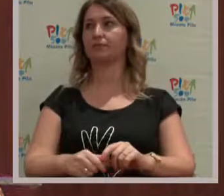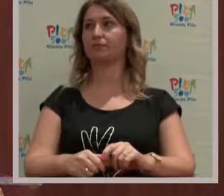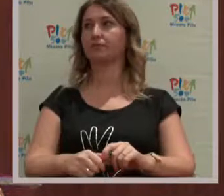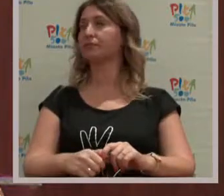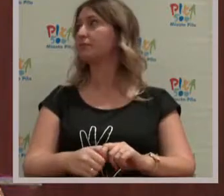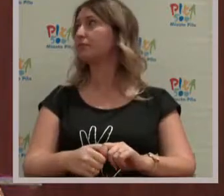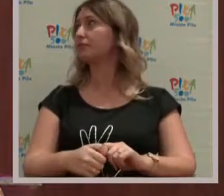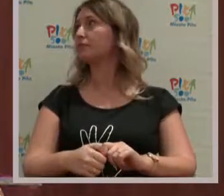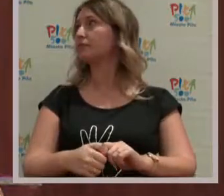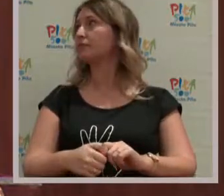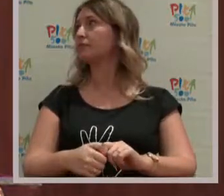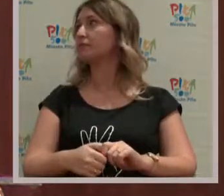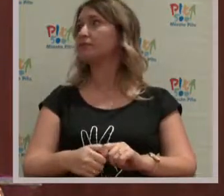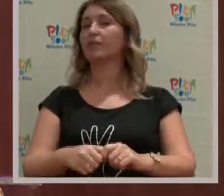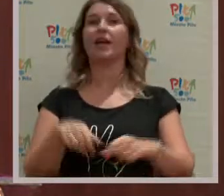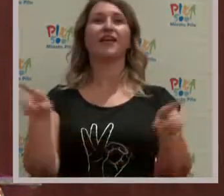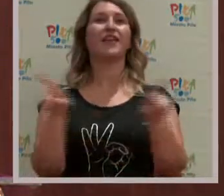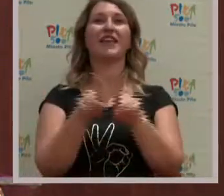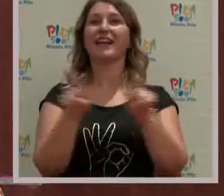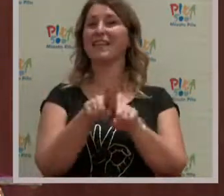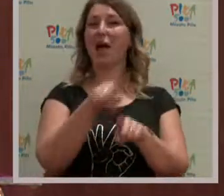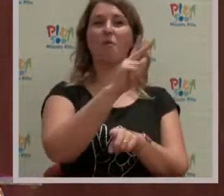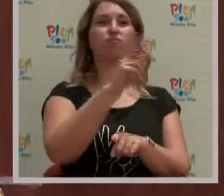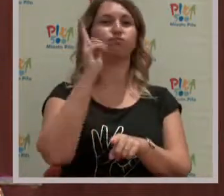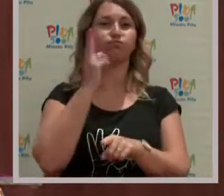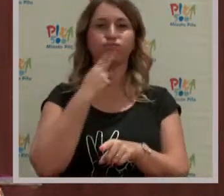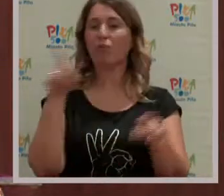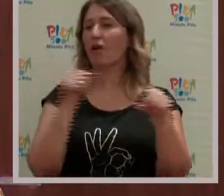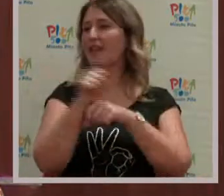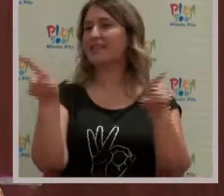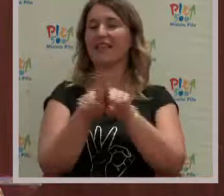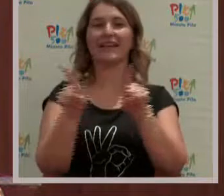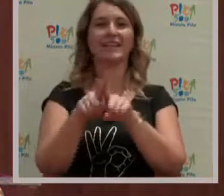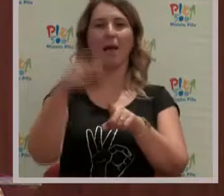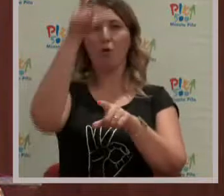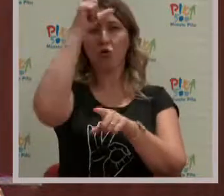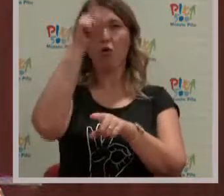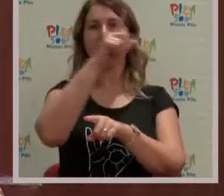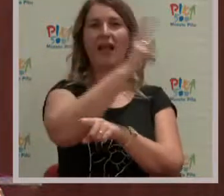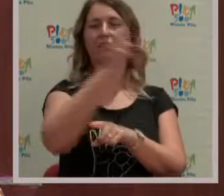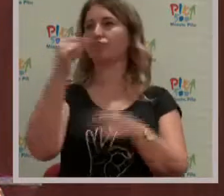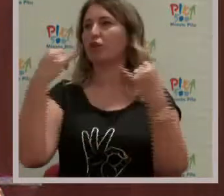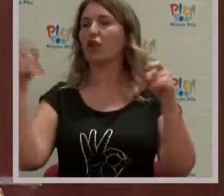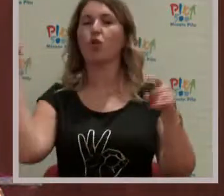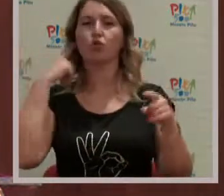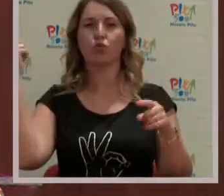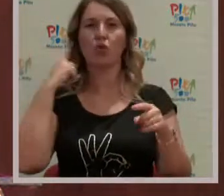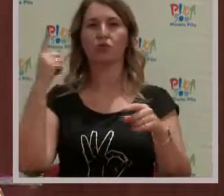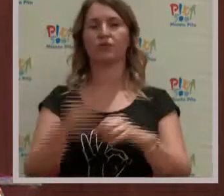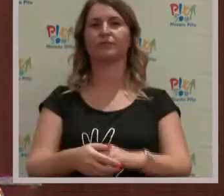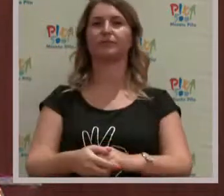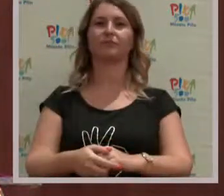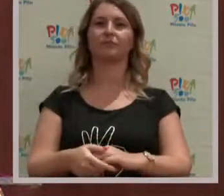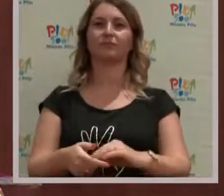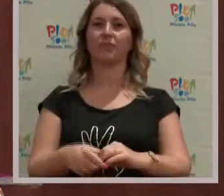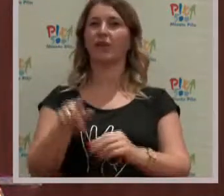osób. I pamiętajmy, oni są takimi samymi obywatelami jak my wszyscy, tylko posługują się polskim językiem migowym. I ten